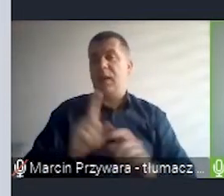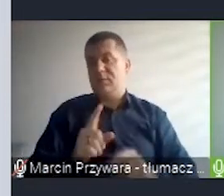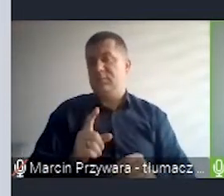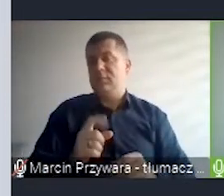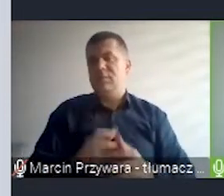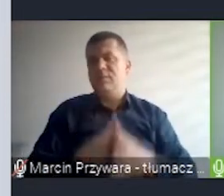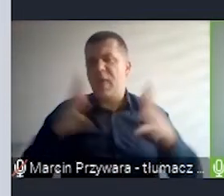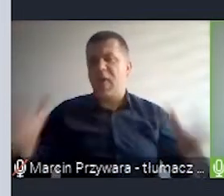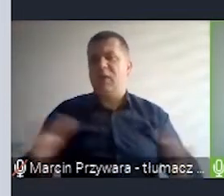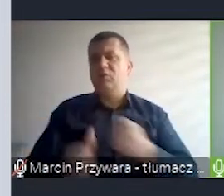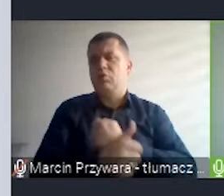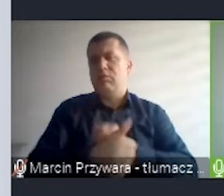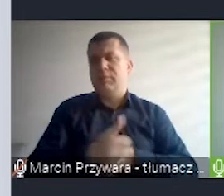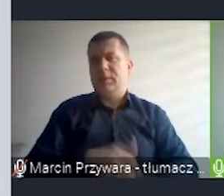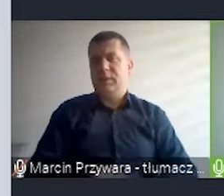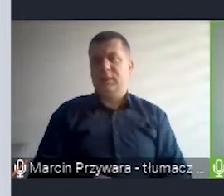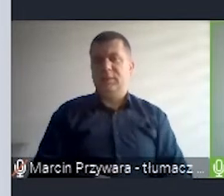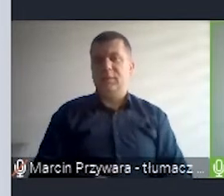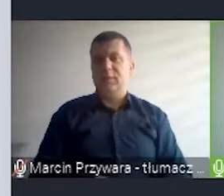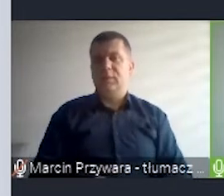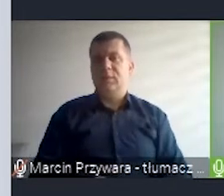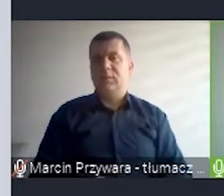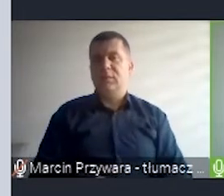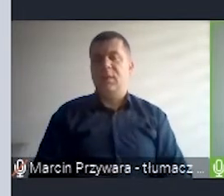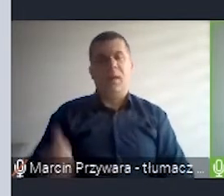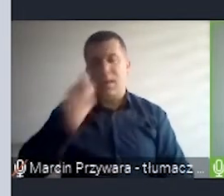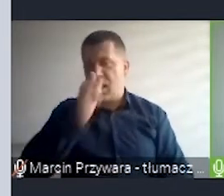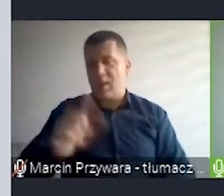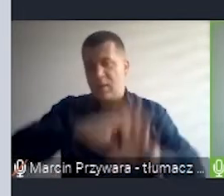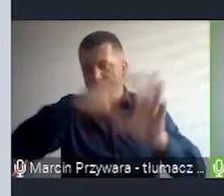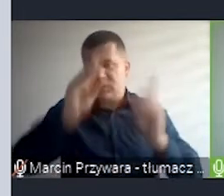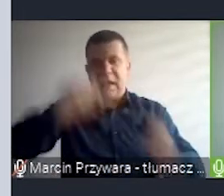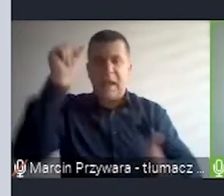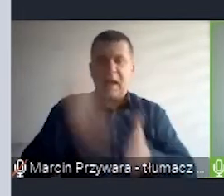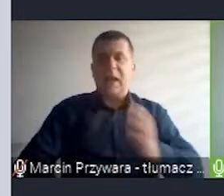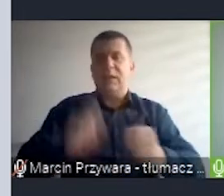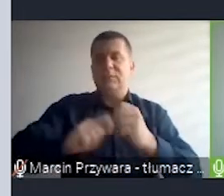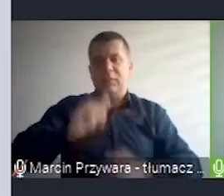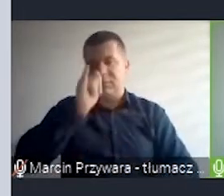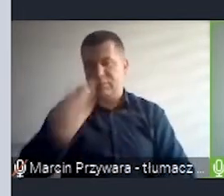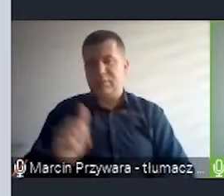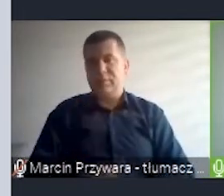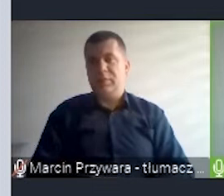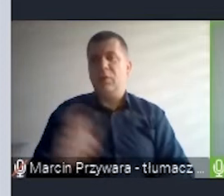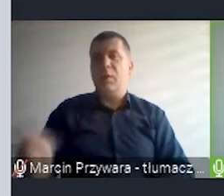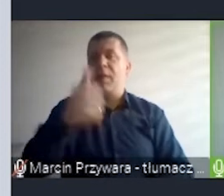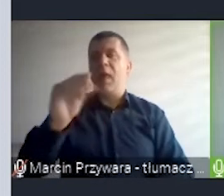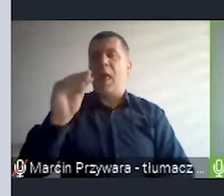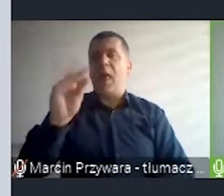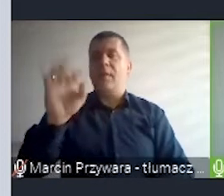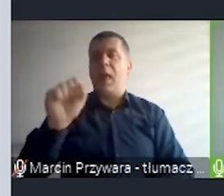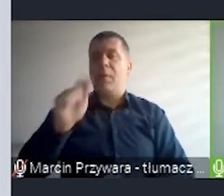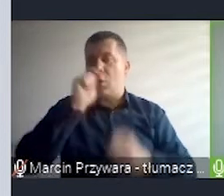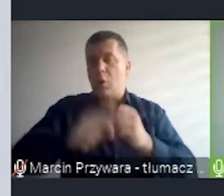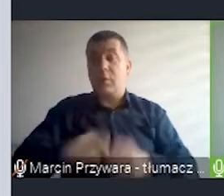bardziej rozległą dokumentację. W związku z tym nie da się tego wszystkiego naraz sprawdzić. Czyli to jest pierwszy etap kontroli,